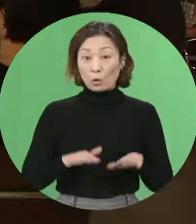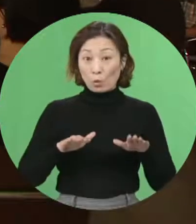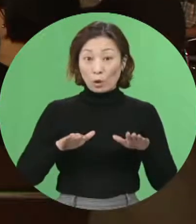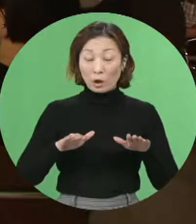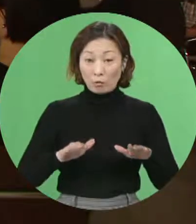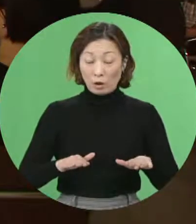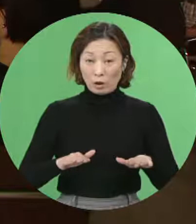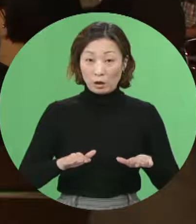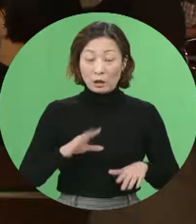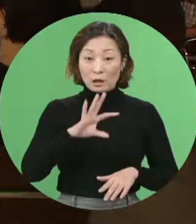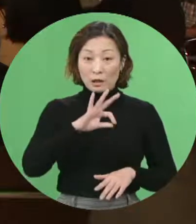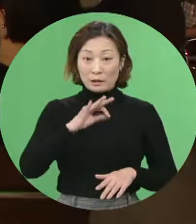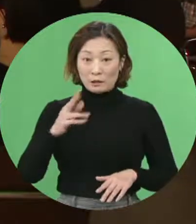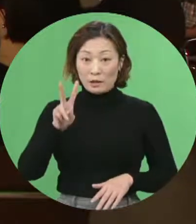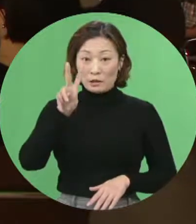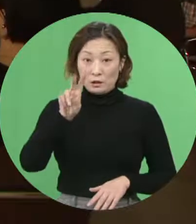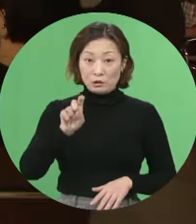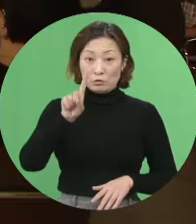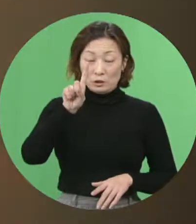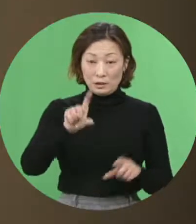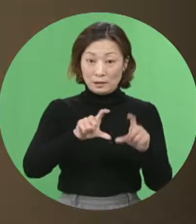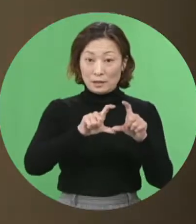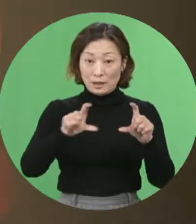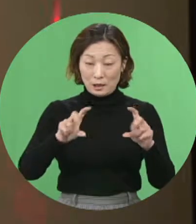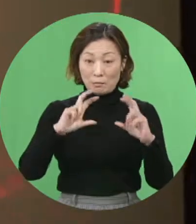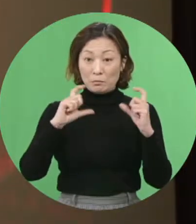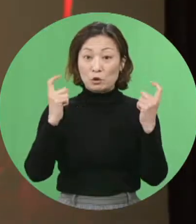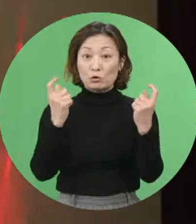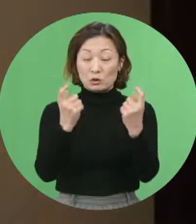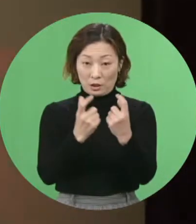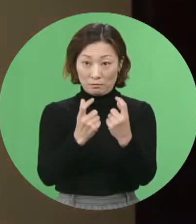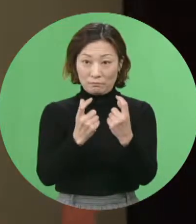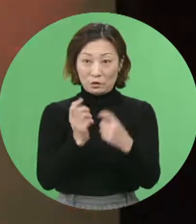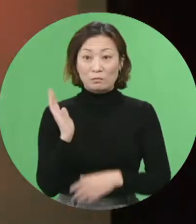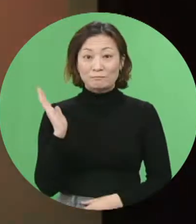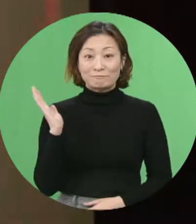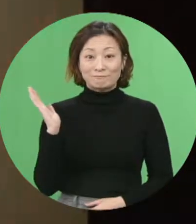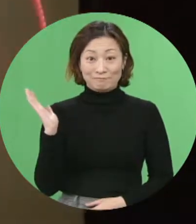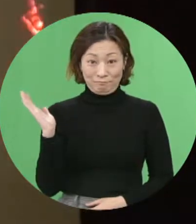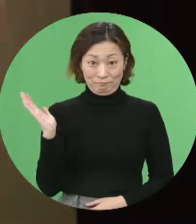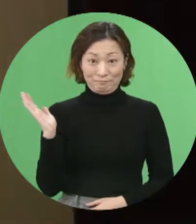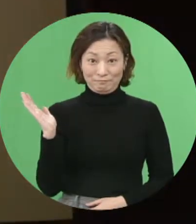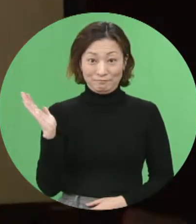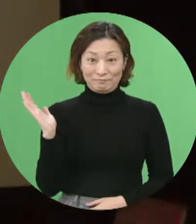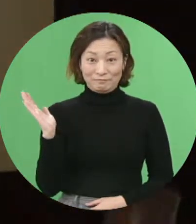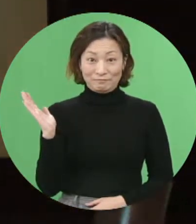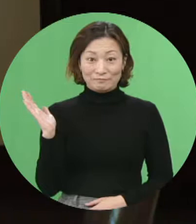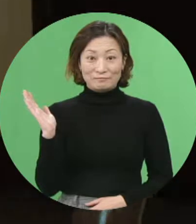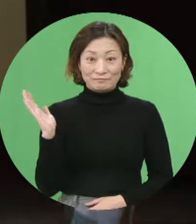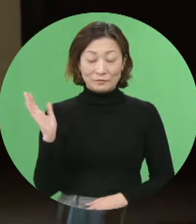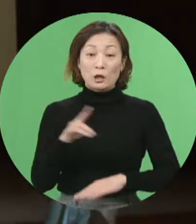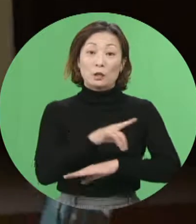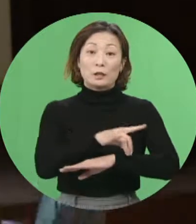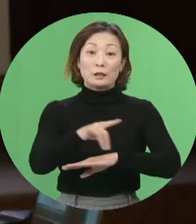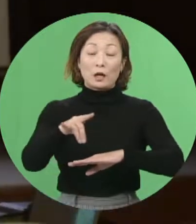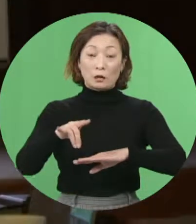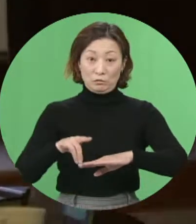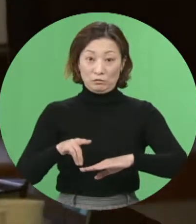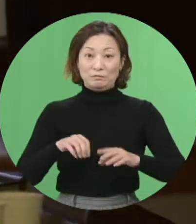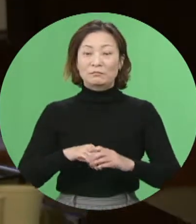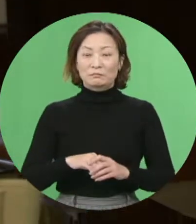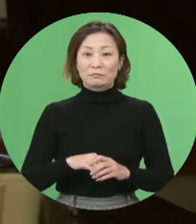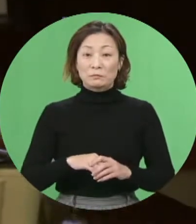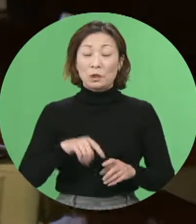今回は金沢21世紀美術館の自築エアー金岩大野アートプロジェクトという企画